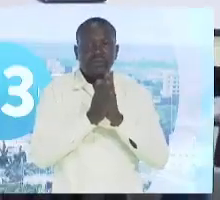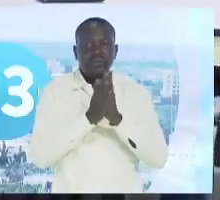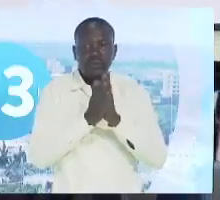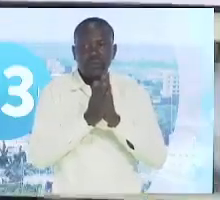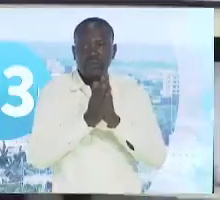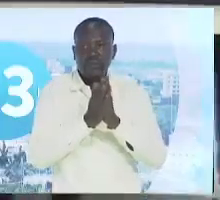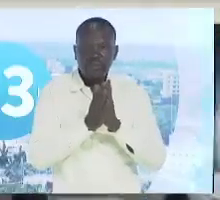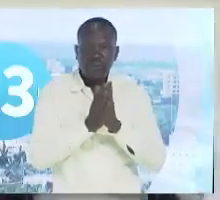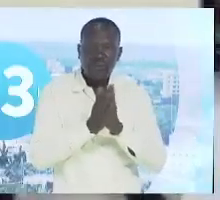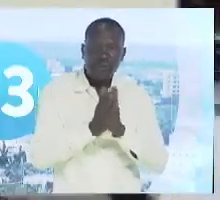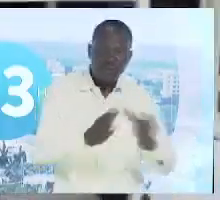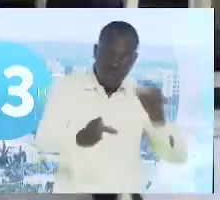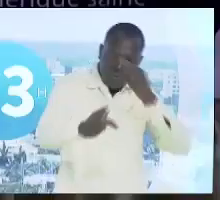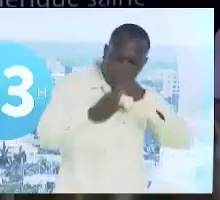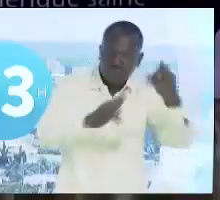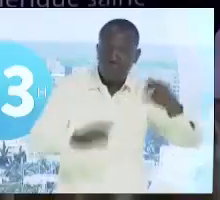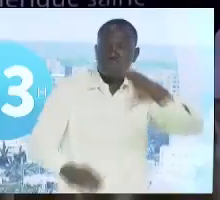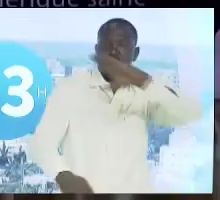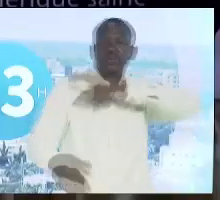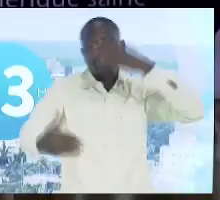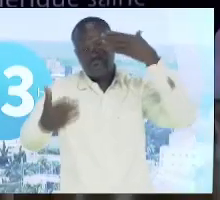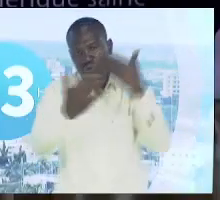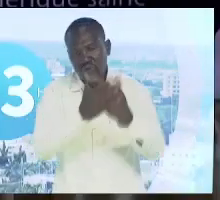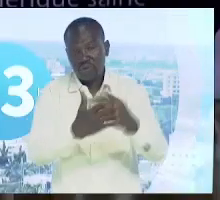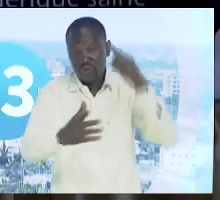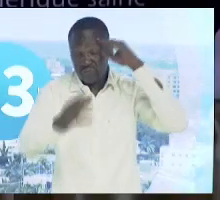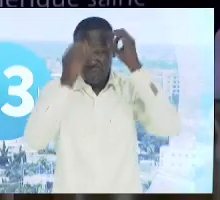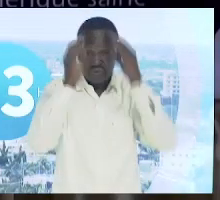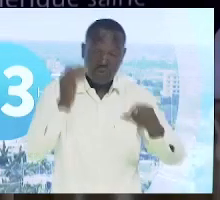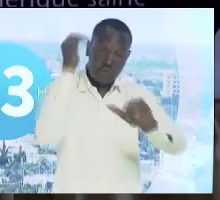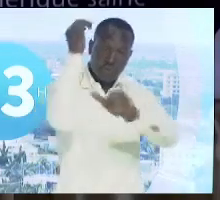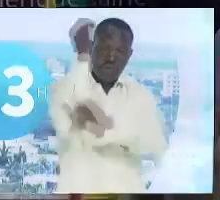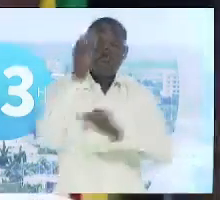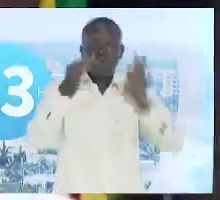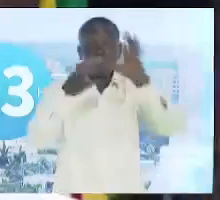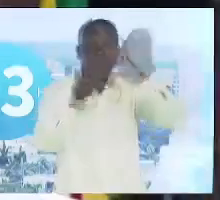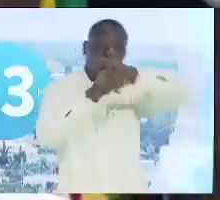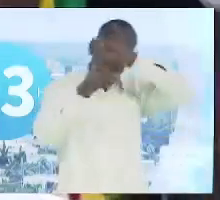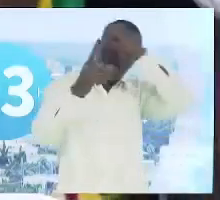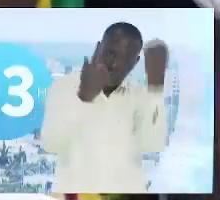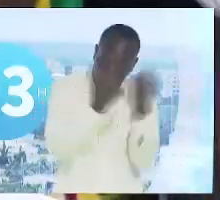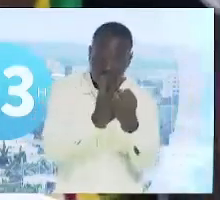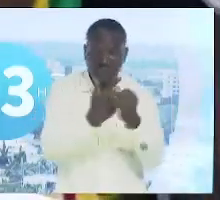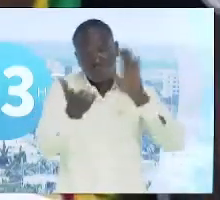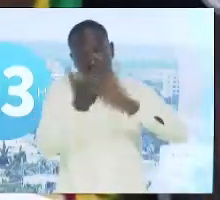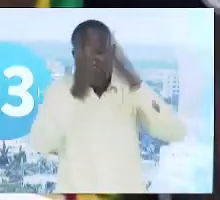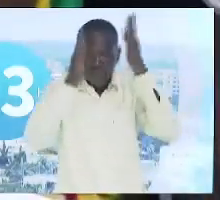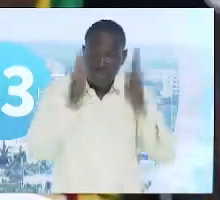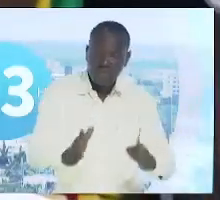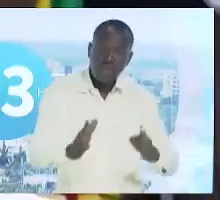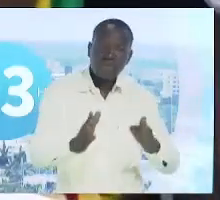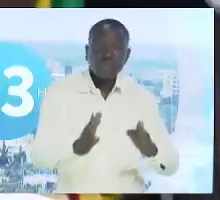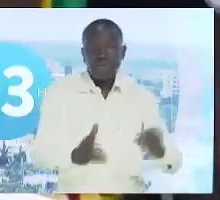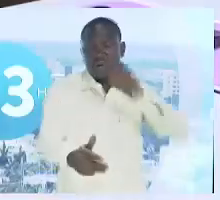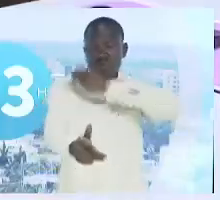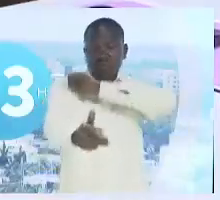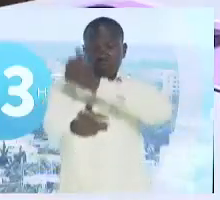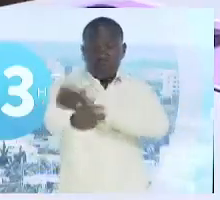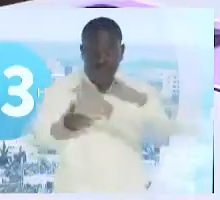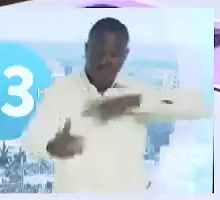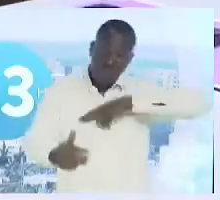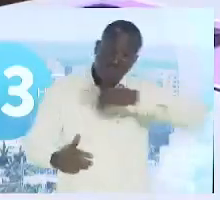C'est un cours sur le civisme, l'engagement citoyen et la cohésion sociale que des élèves ainsi que des leaders religieux